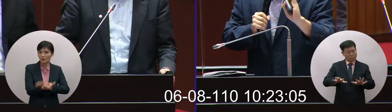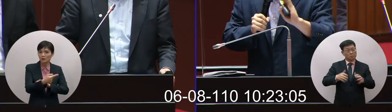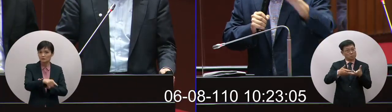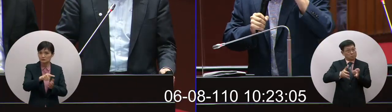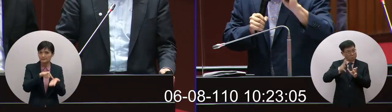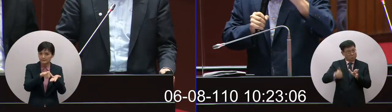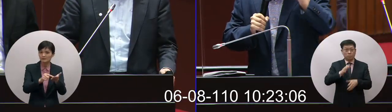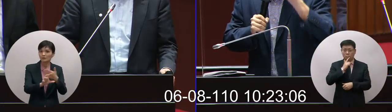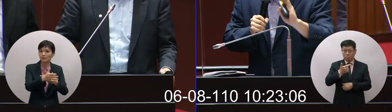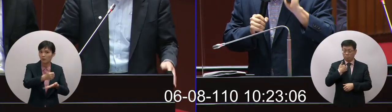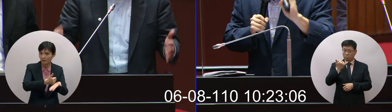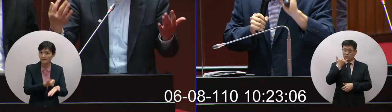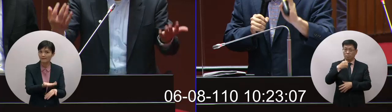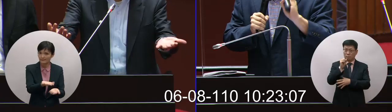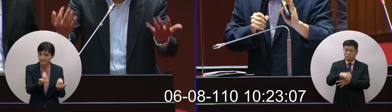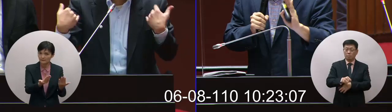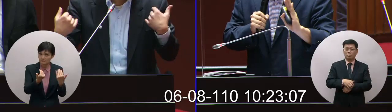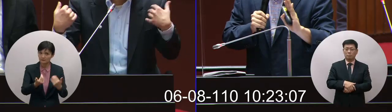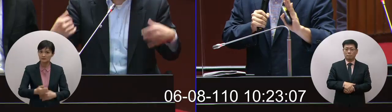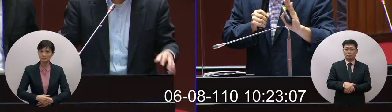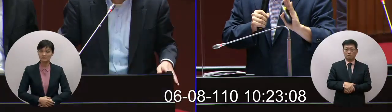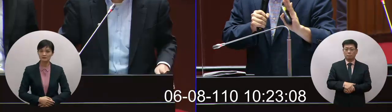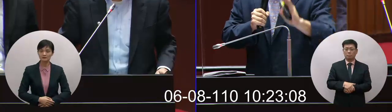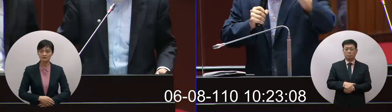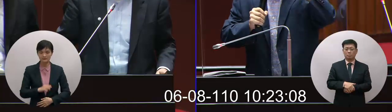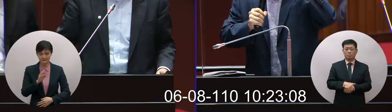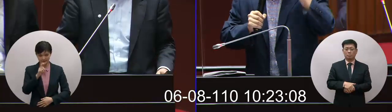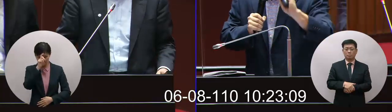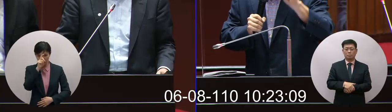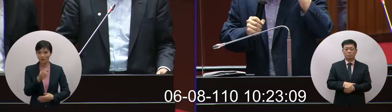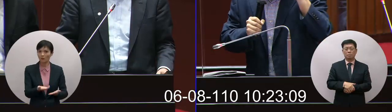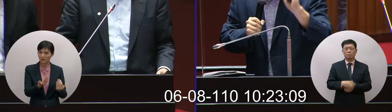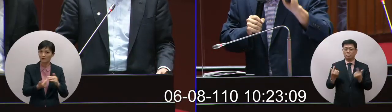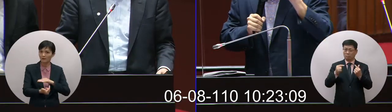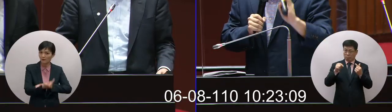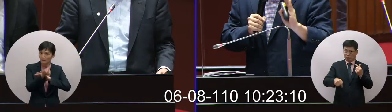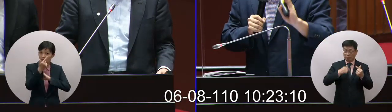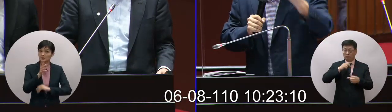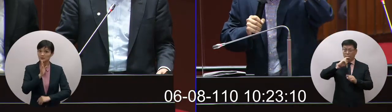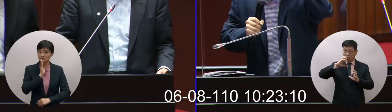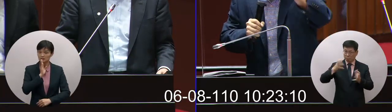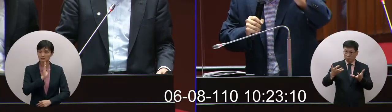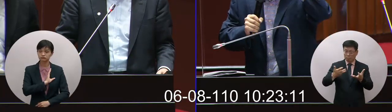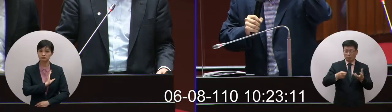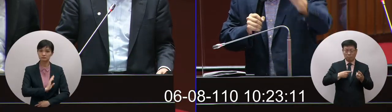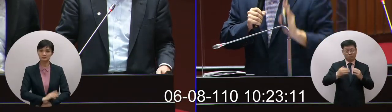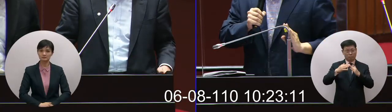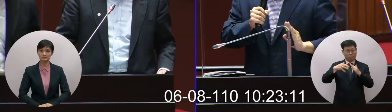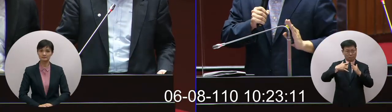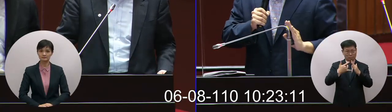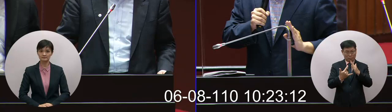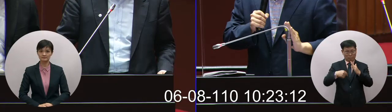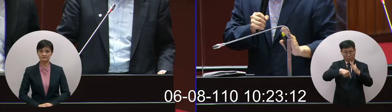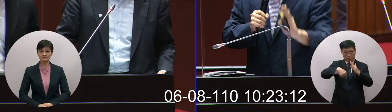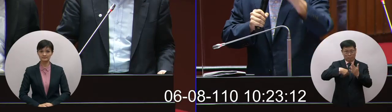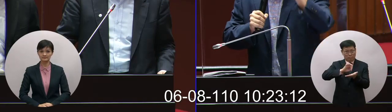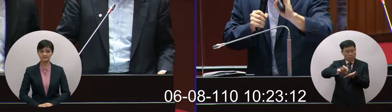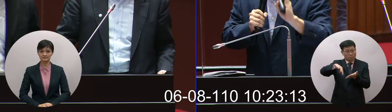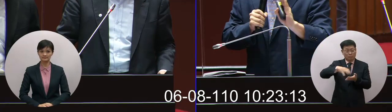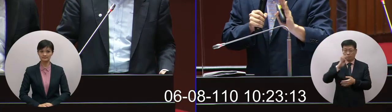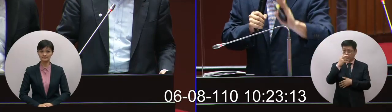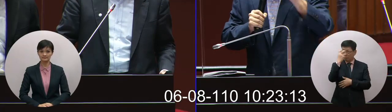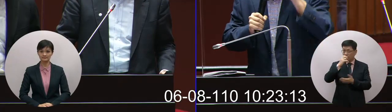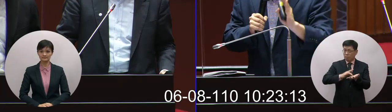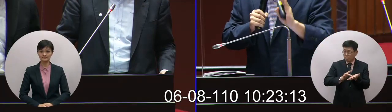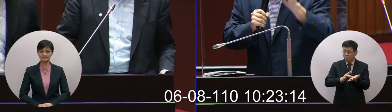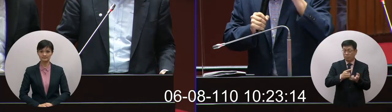在部长是不是说可以承诺，就是说 赶快进来？ 好，像这一种英国的这个居家快筛剂，哈，那等